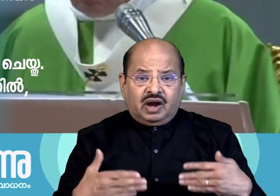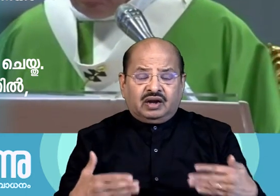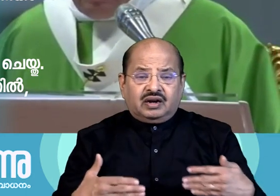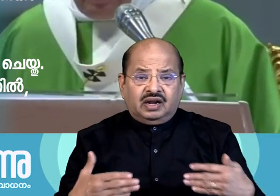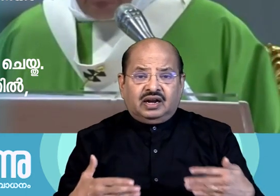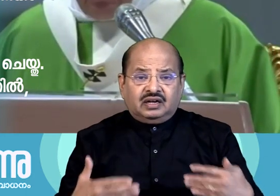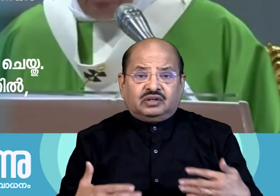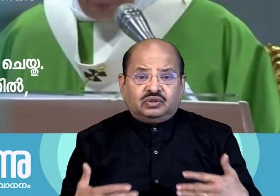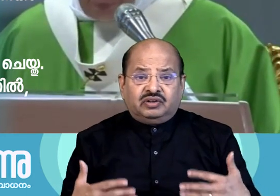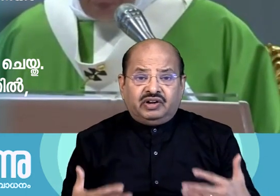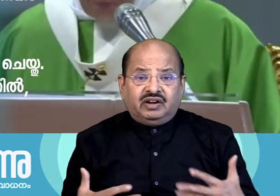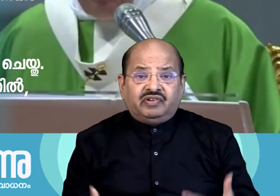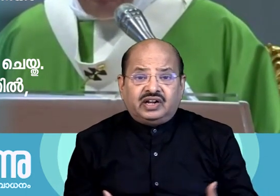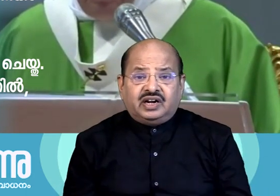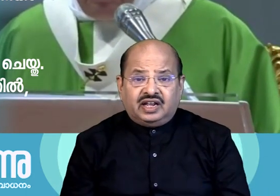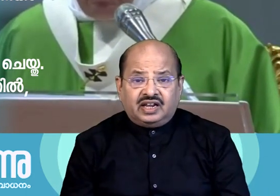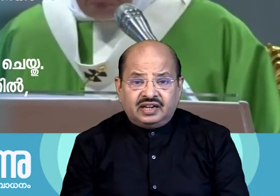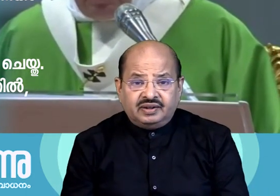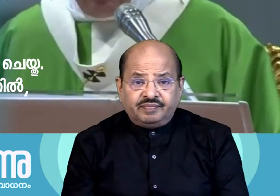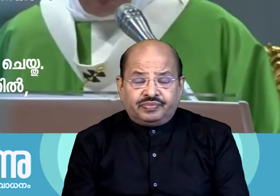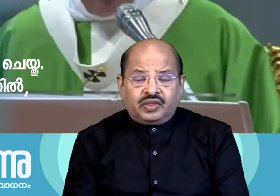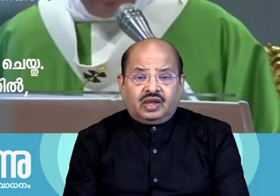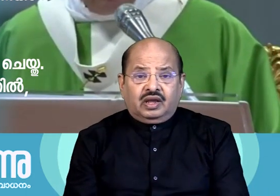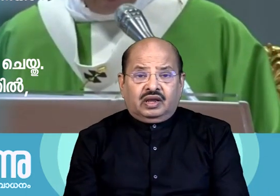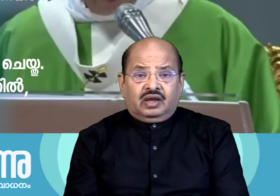യുവതി യുവാക്കളെ അലട്ടുന്ന വെല്ലുവിളികളെ